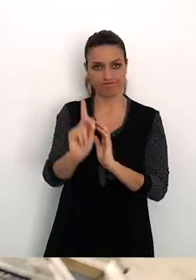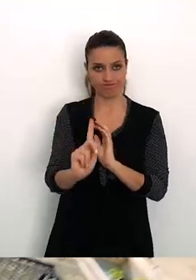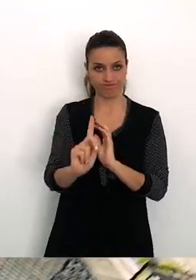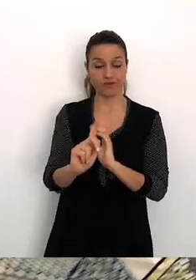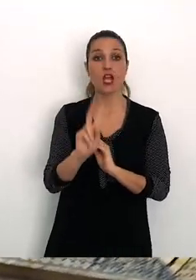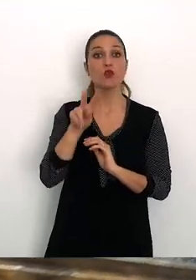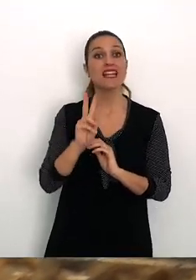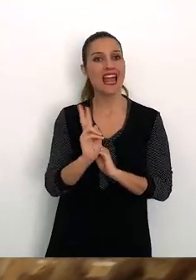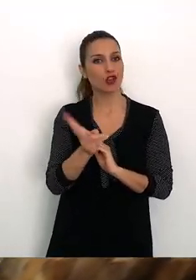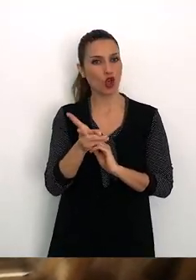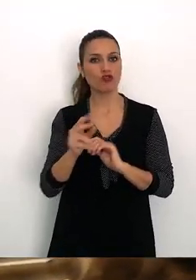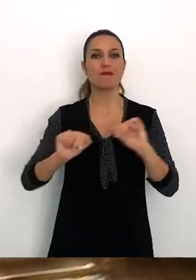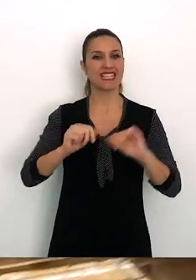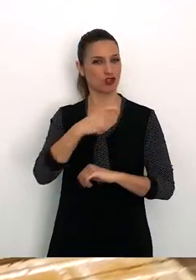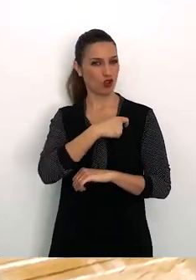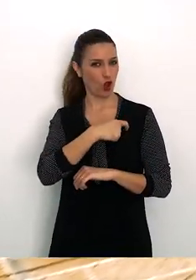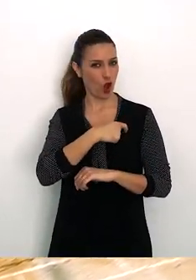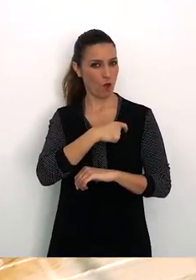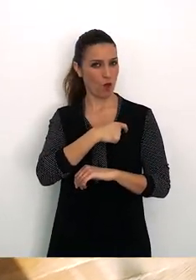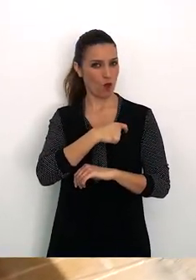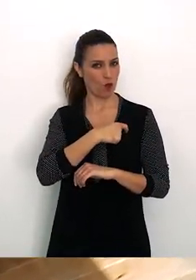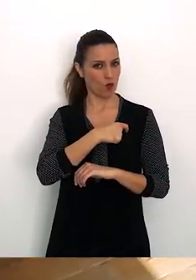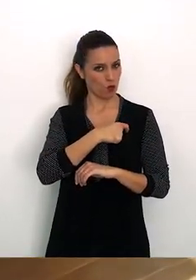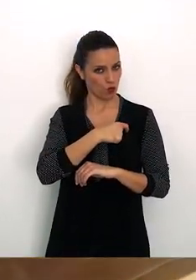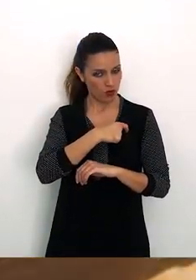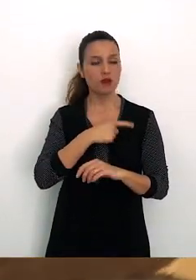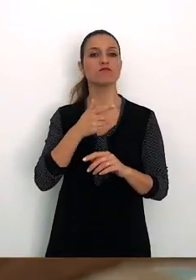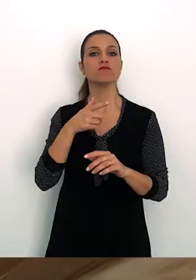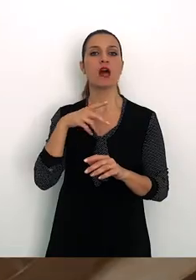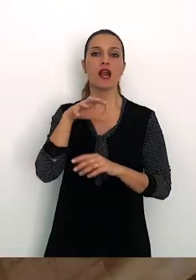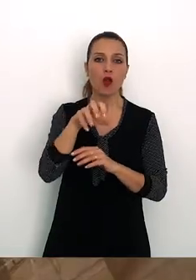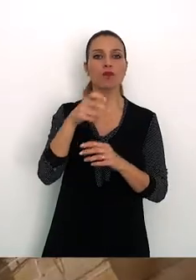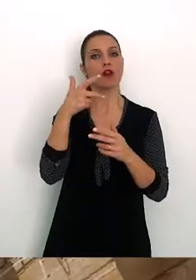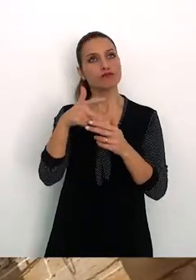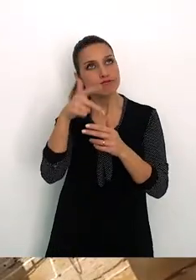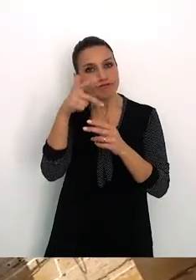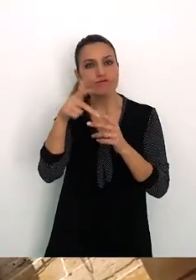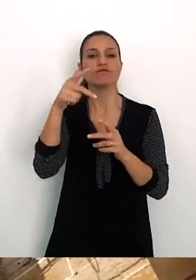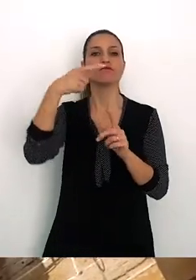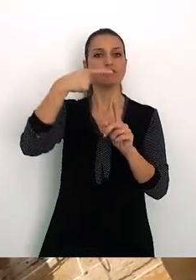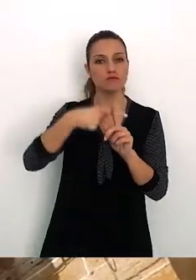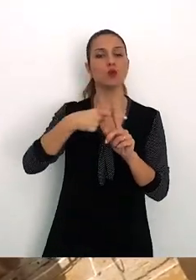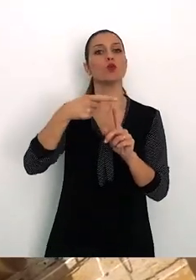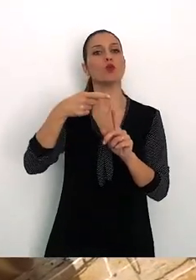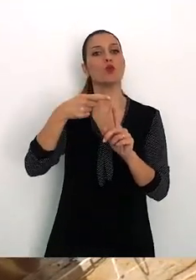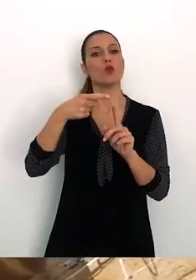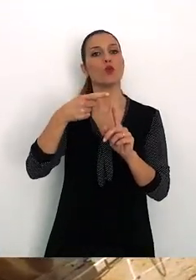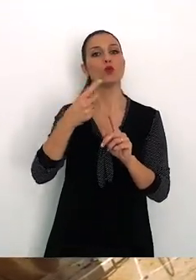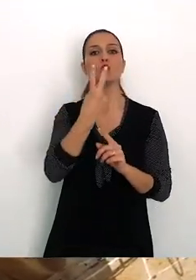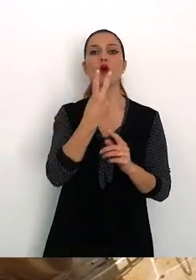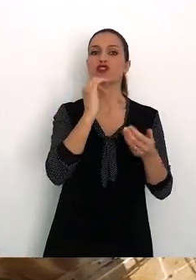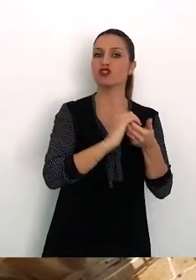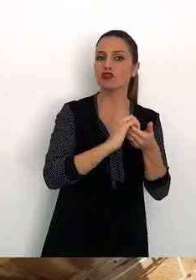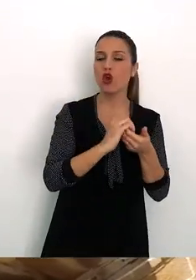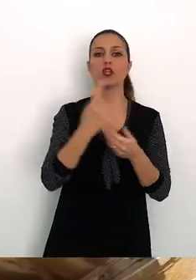Nel 2012 l'amministrazione comunale ha provveduto al recupero edilizio e sociale del palazzo e sono state individuate due